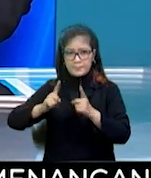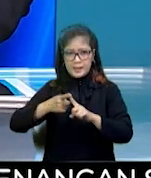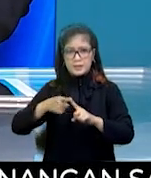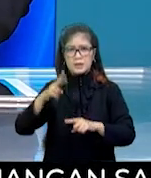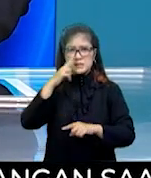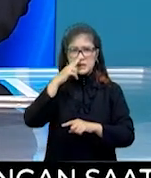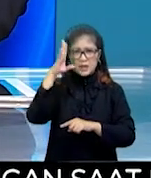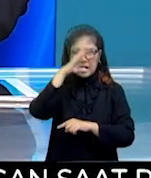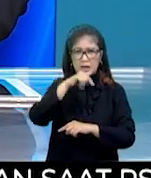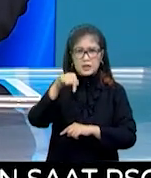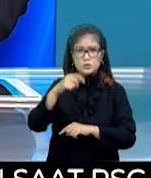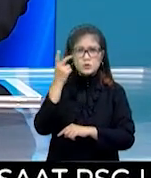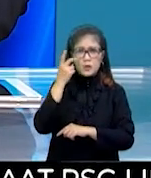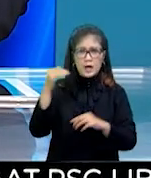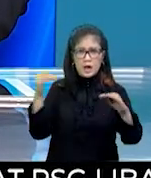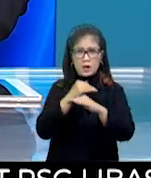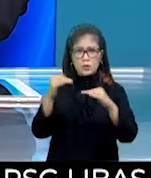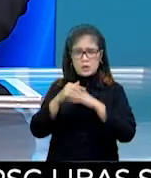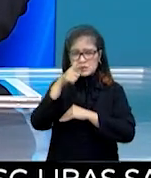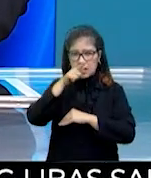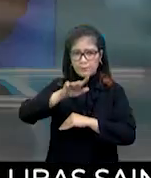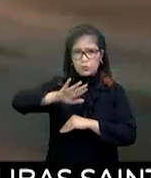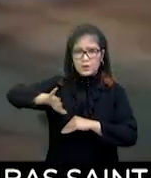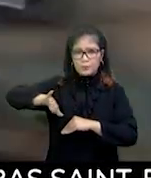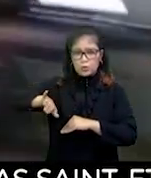Jalan Sutami, Lampung Timur.